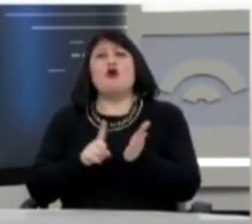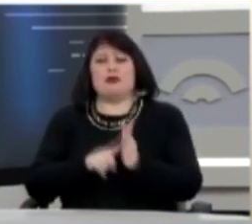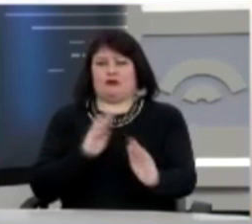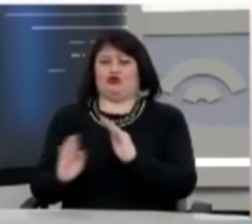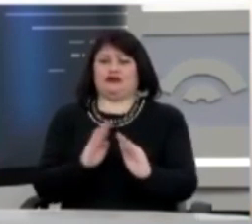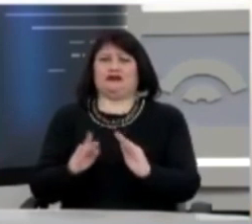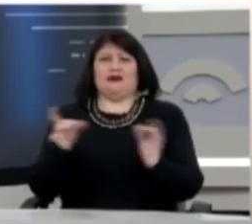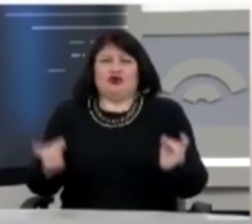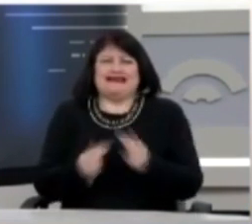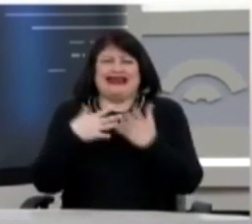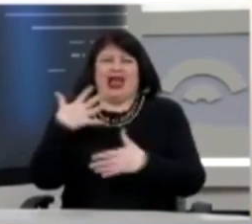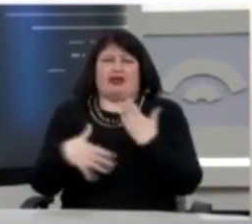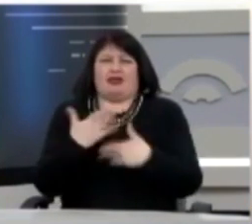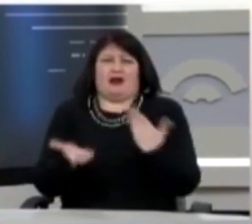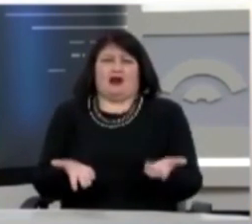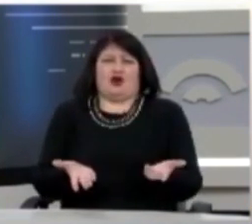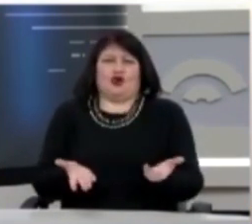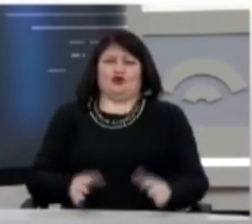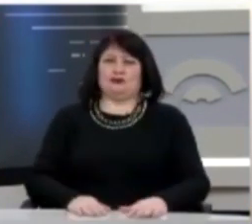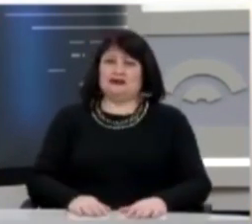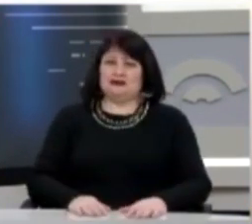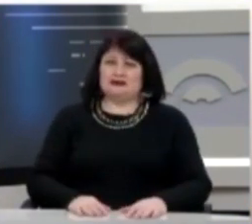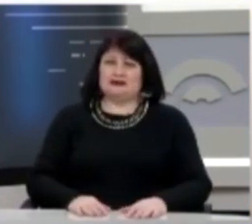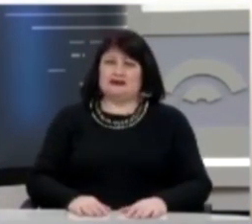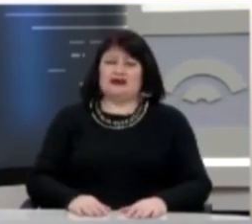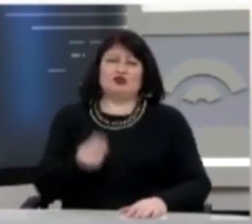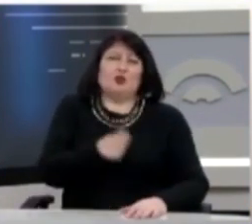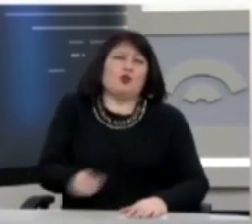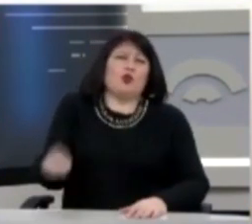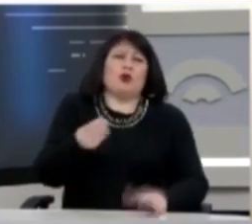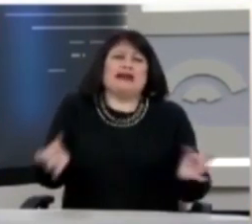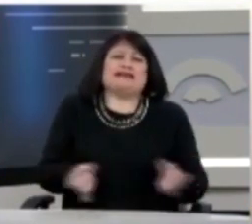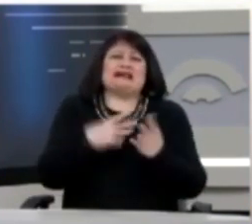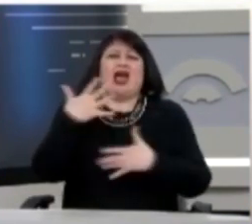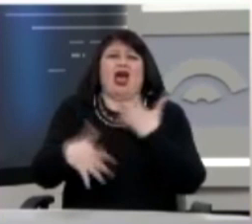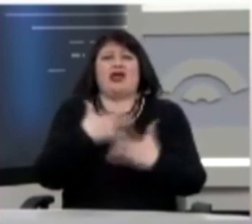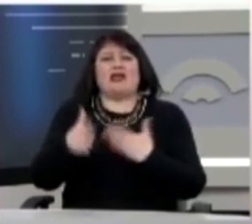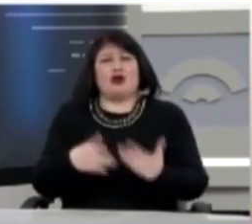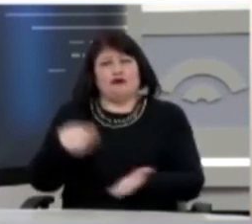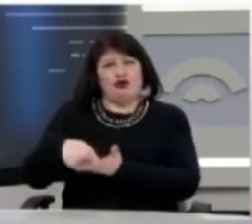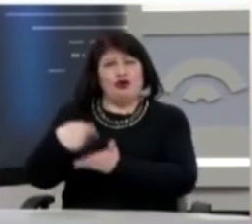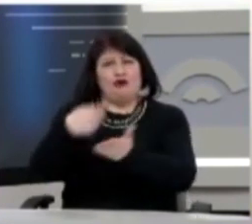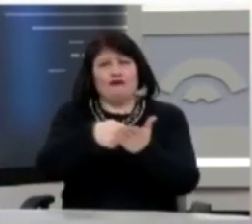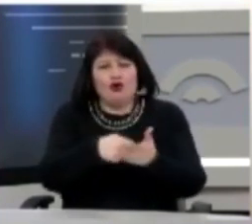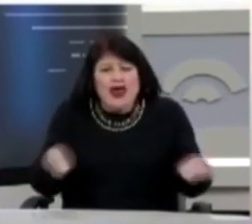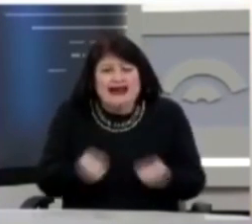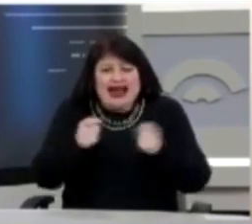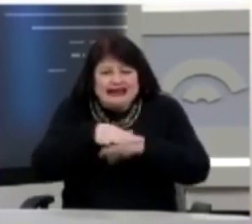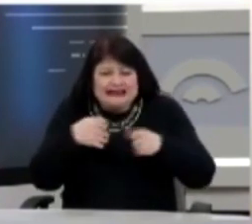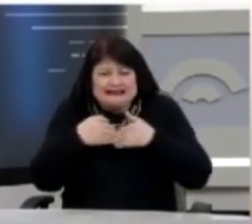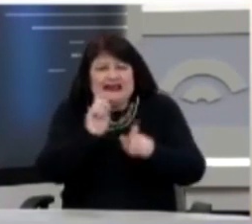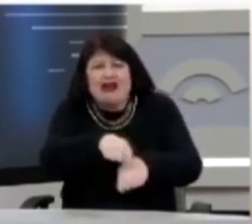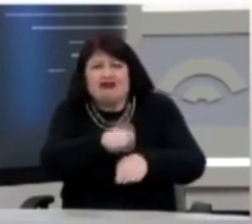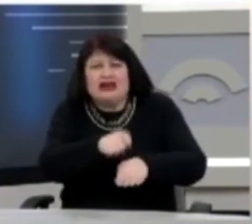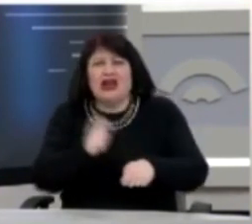Αυτό είναι σκάνδαλο. Είναι σκάνδαλο των σκανδάλων να πληρώνουν περισσότερους φόρους οι ναυτεργάτες από